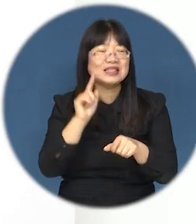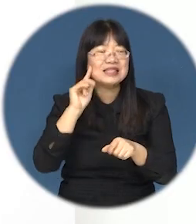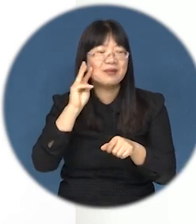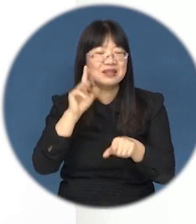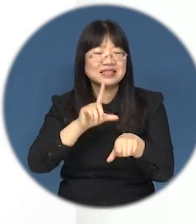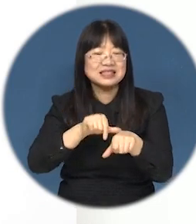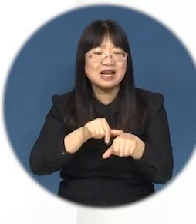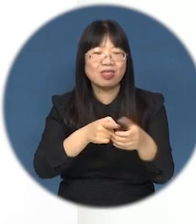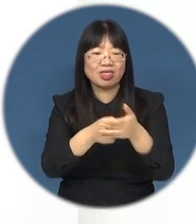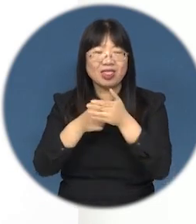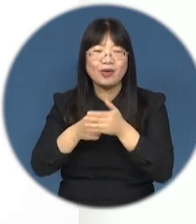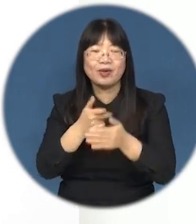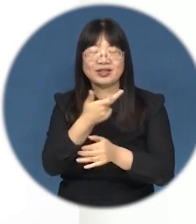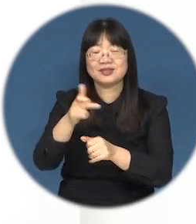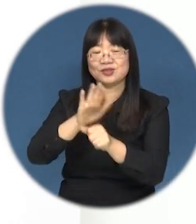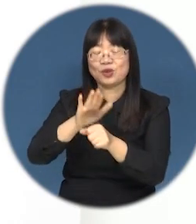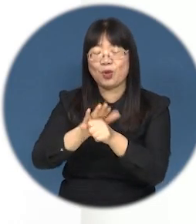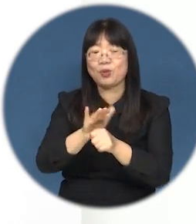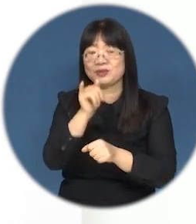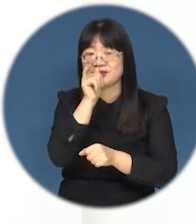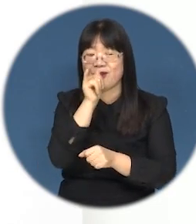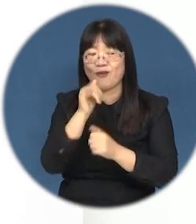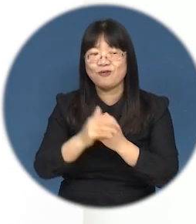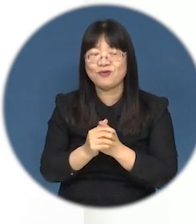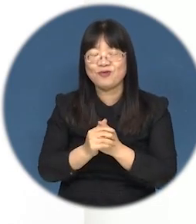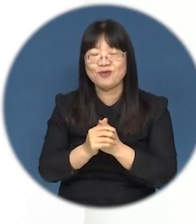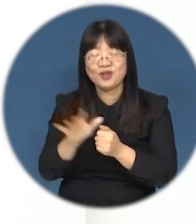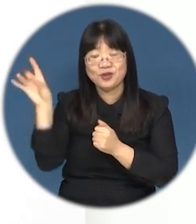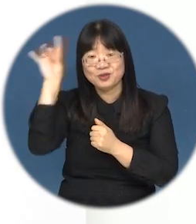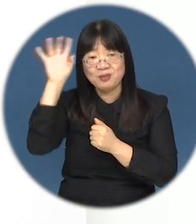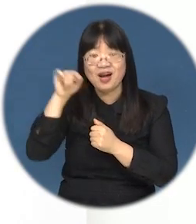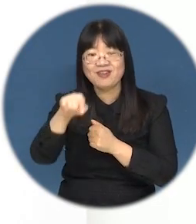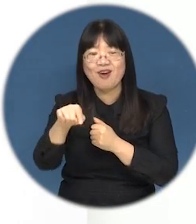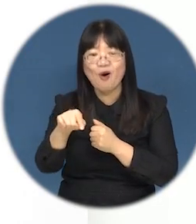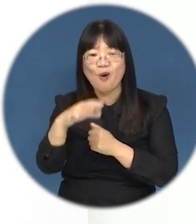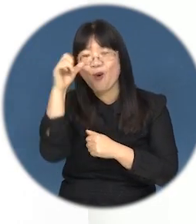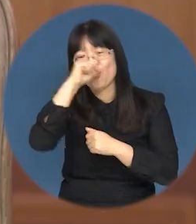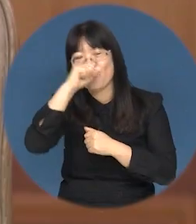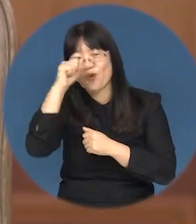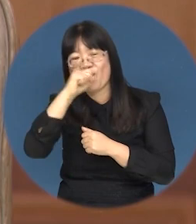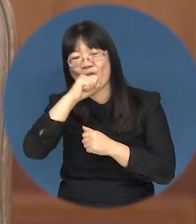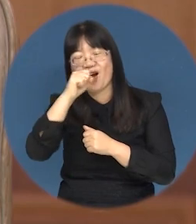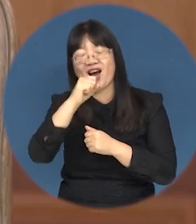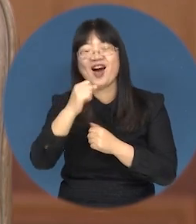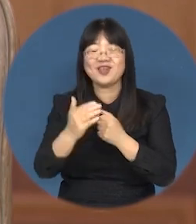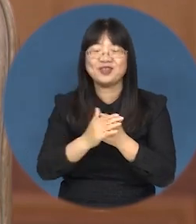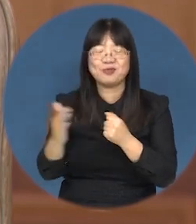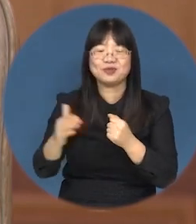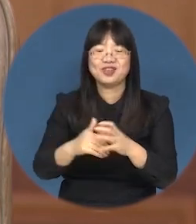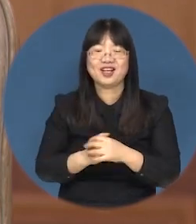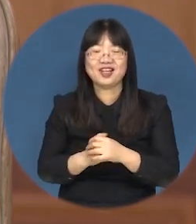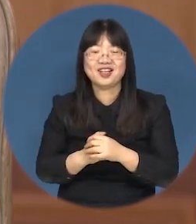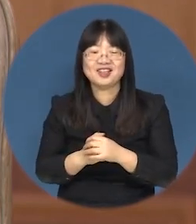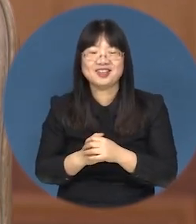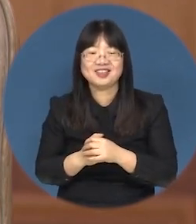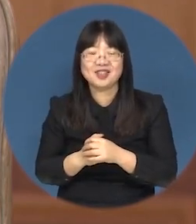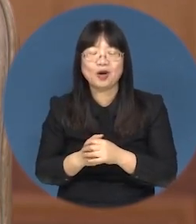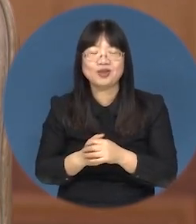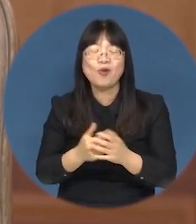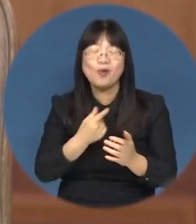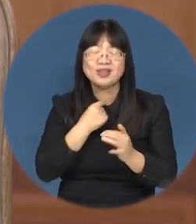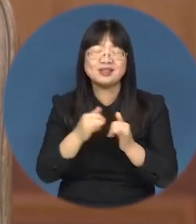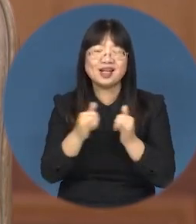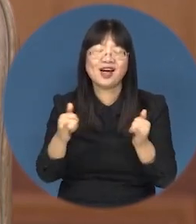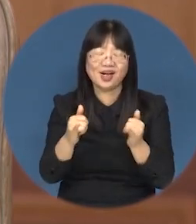해도 예, 예. 큰 도움이 되지 않겠나 했더니 의외로 이게 이제 반응이 좋아가지고요. 사실은 그 수요를 제가 못